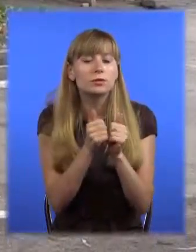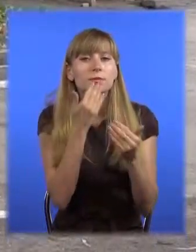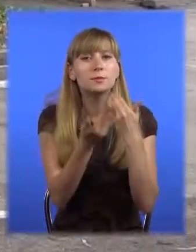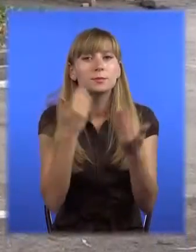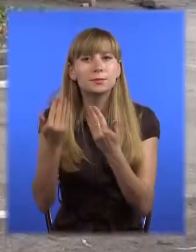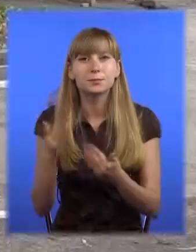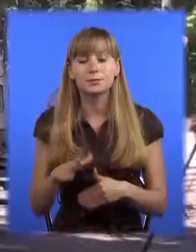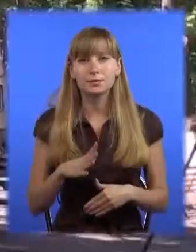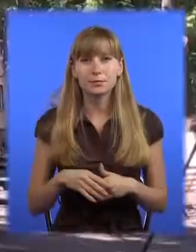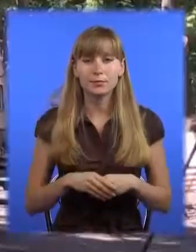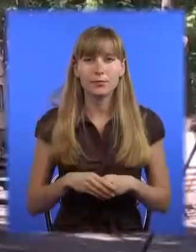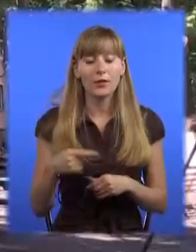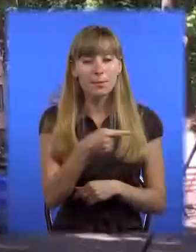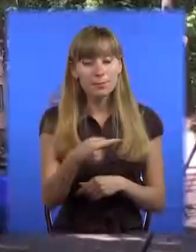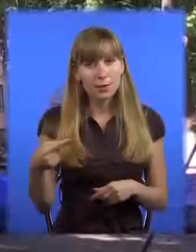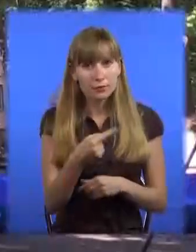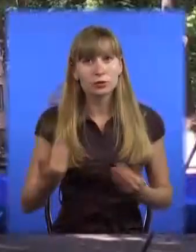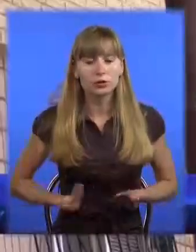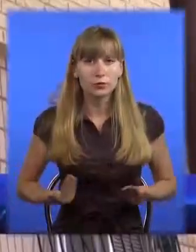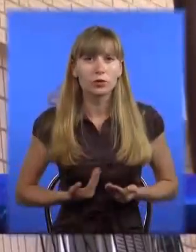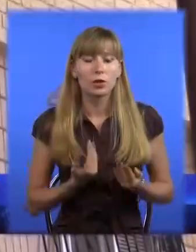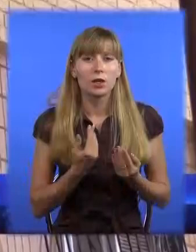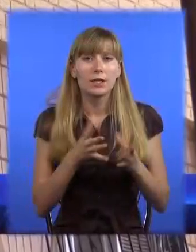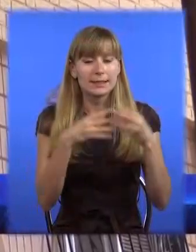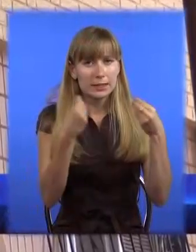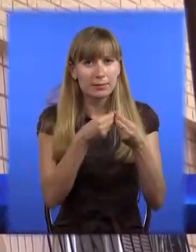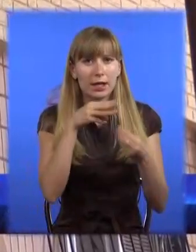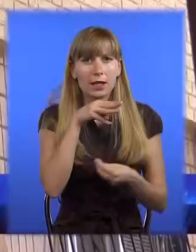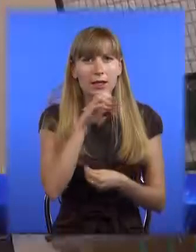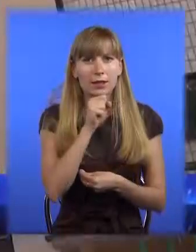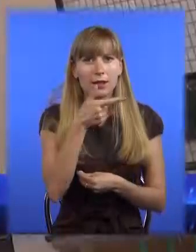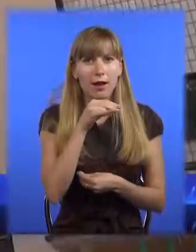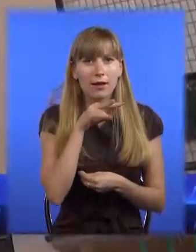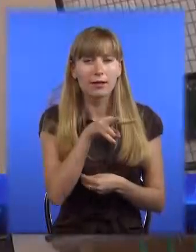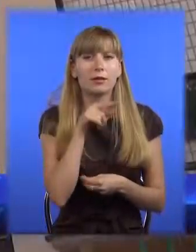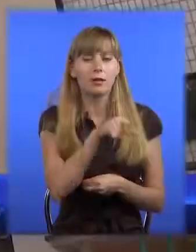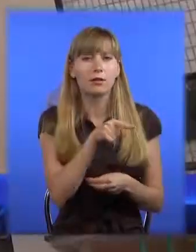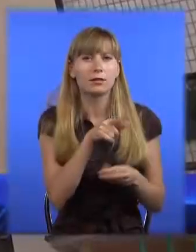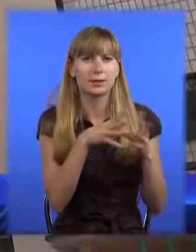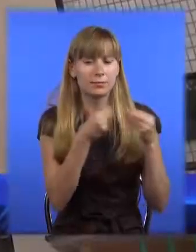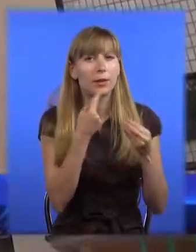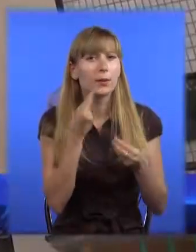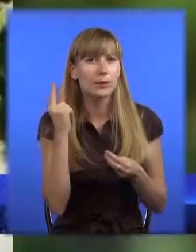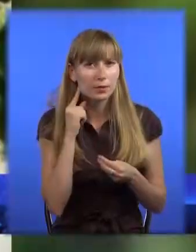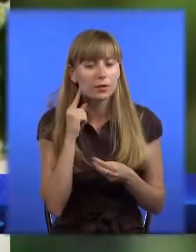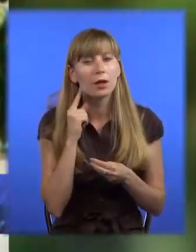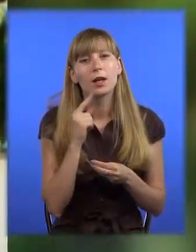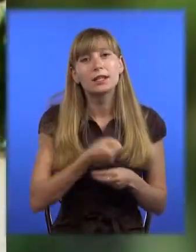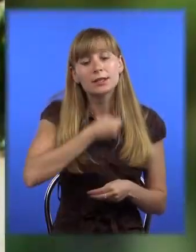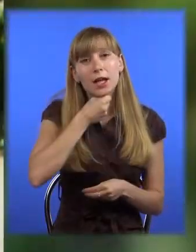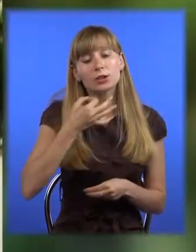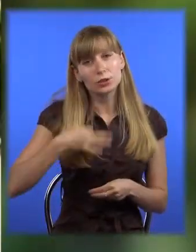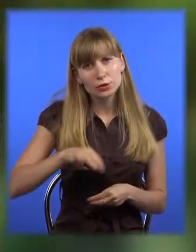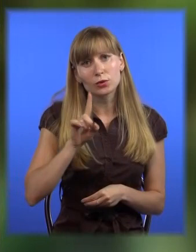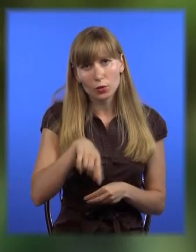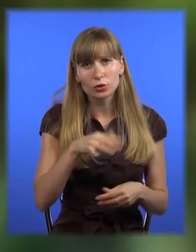здогадуються. На першому поверсі проживає незвичайна родина Тіглін. У подружжя вади слуху. Старший син